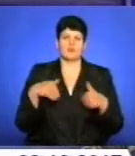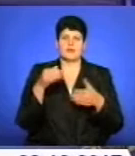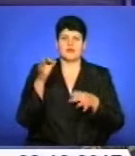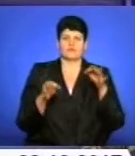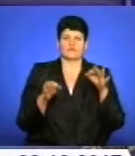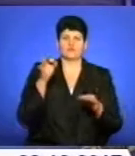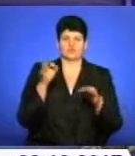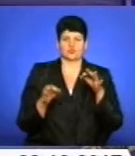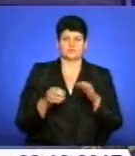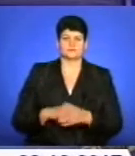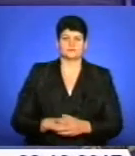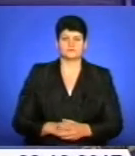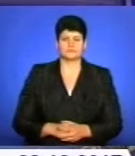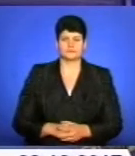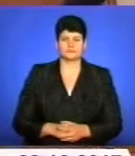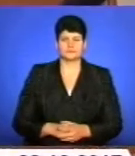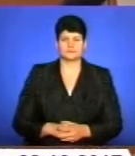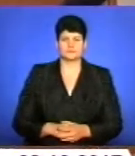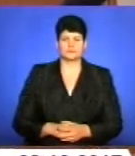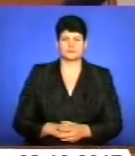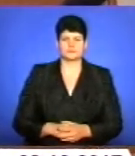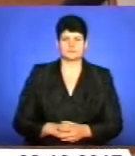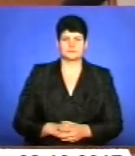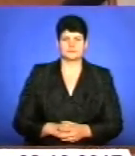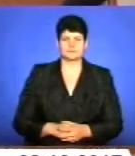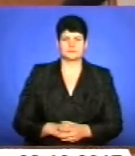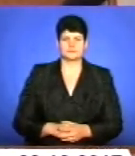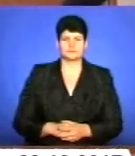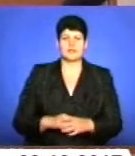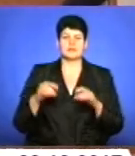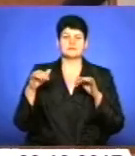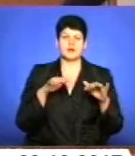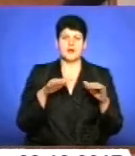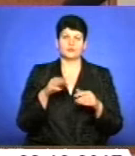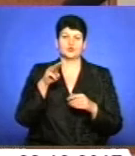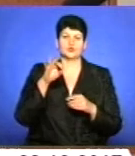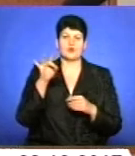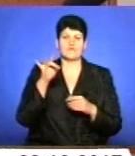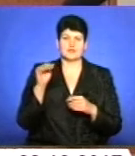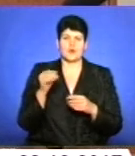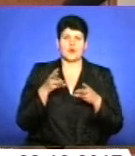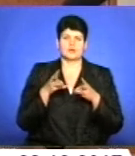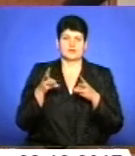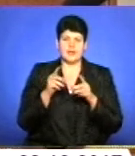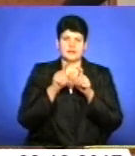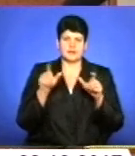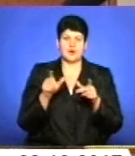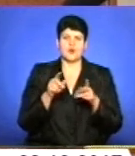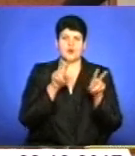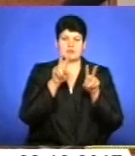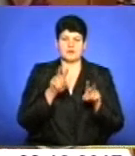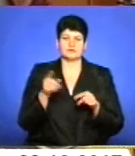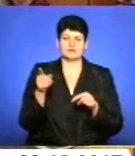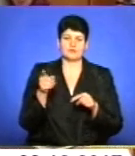суду. Детальніше у сюжеті Богдани Сарабун. Справу торфяних котелень розглянули у Тернопільському окружному адміністративному